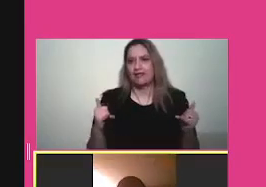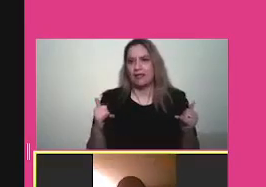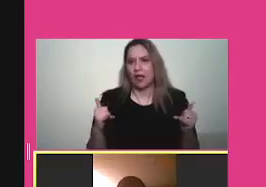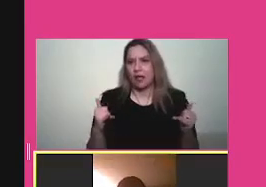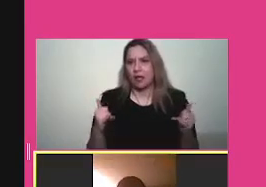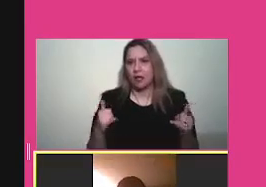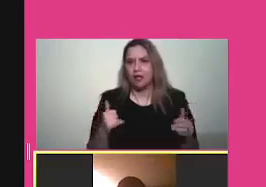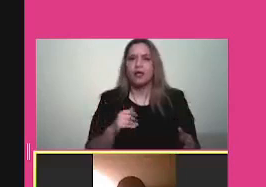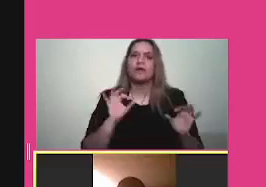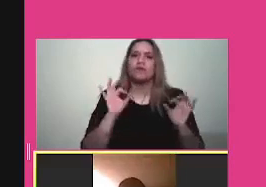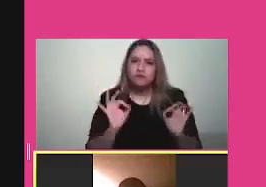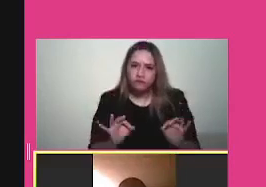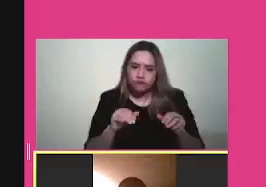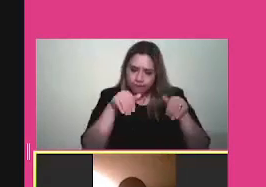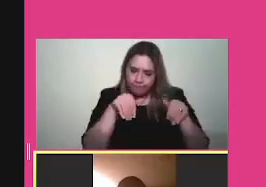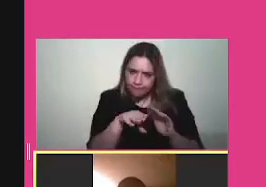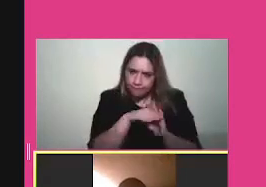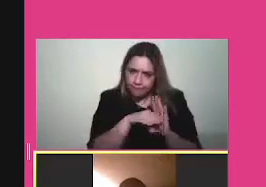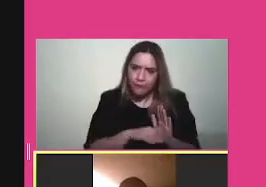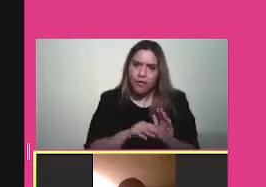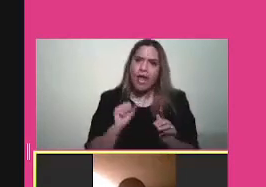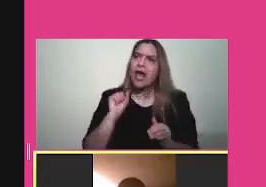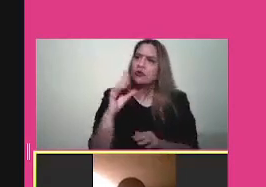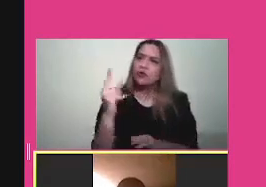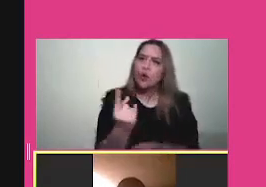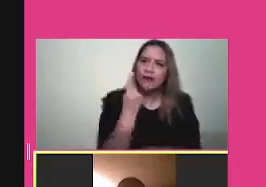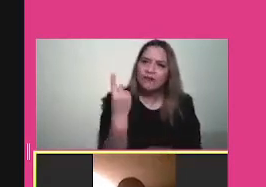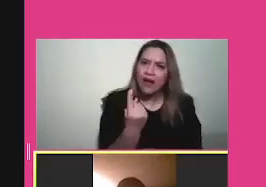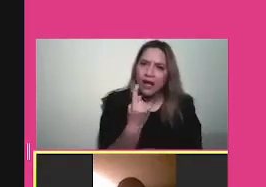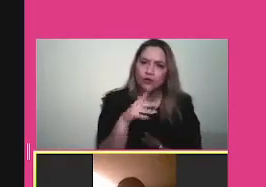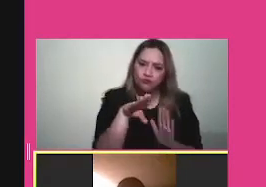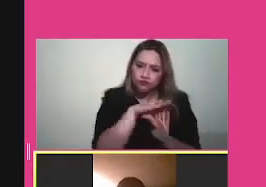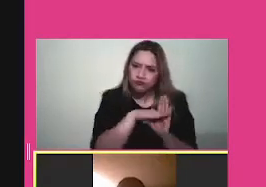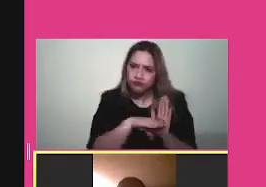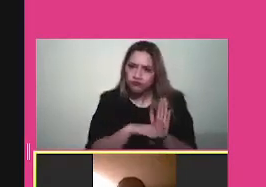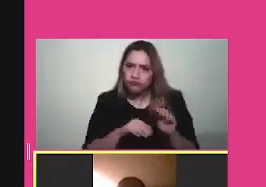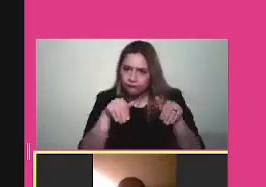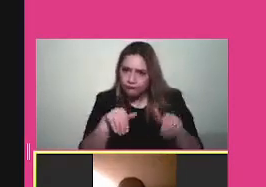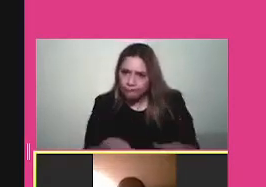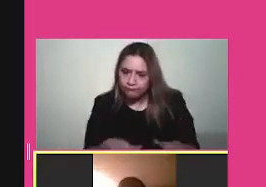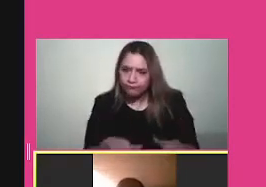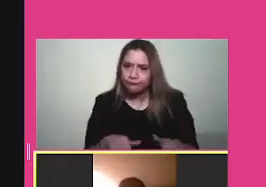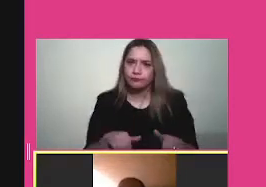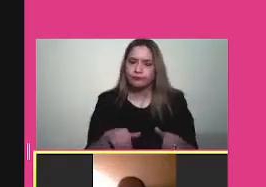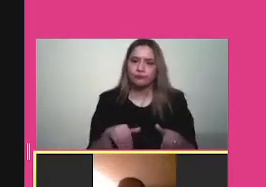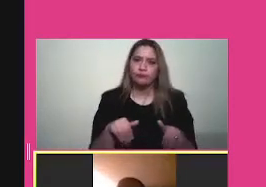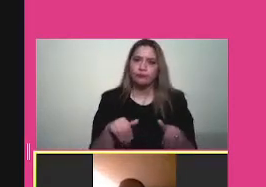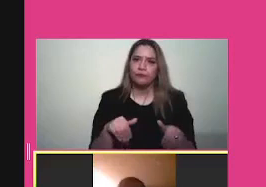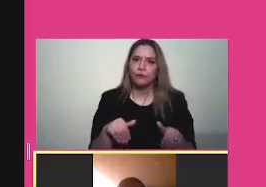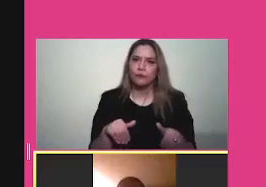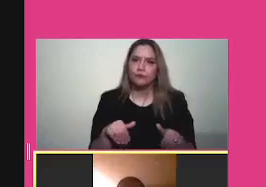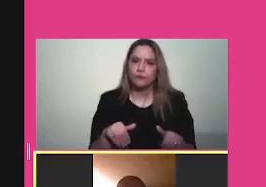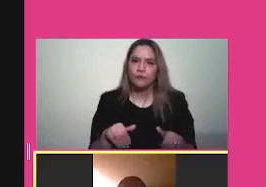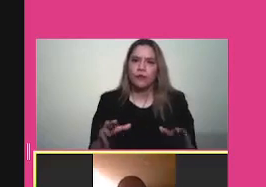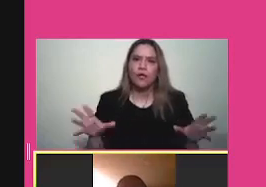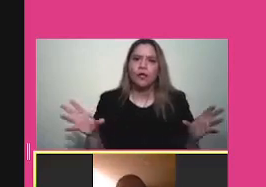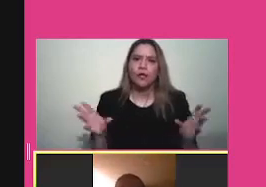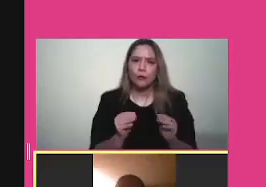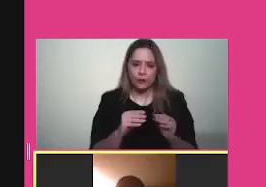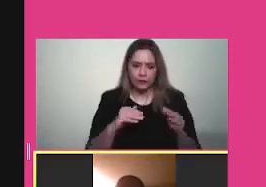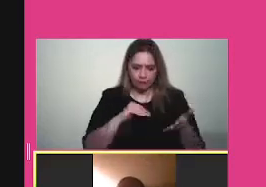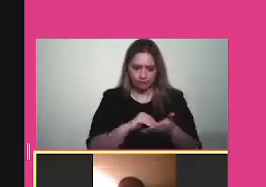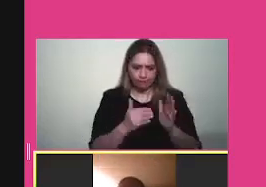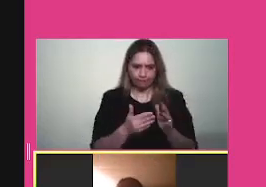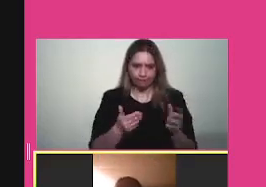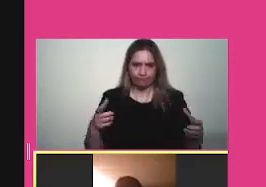μια διαδικασία και με το εξωτερικό περιβάλλον, να μπαίνουν σε μια, έτσι, ένα μάζεμα, ένα νοικοκύρεμα να το